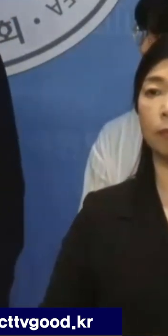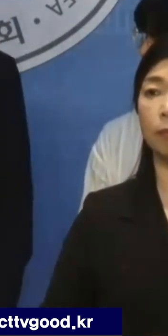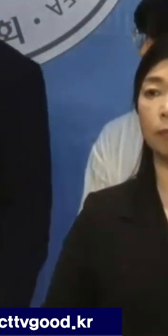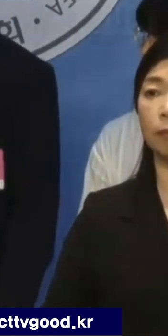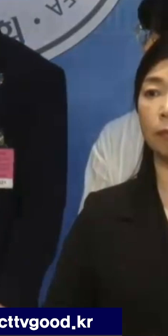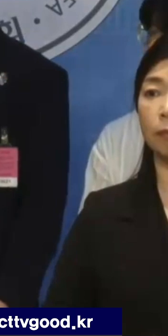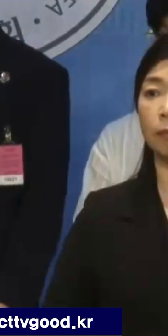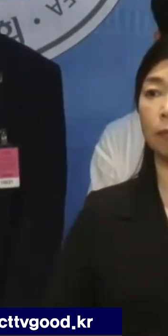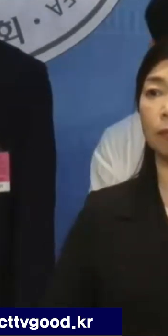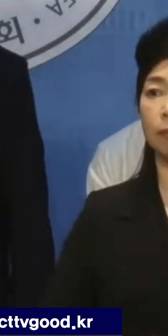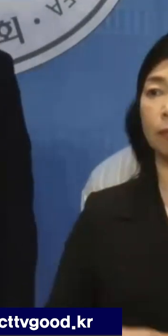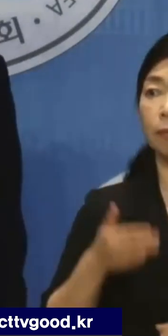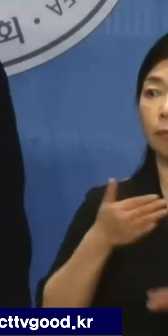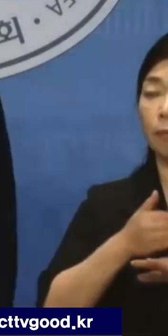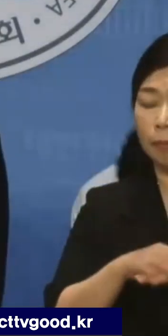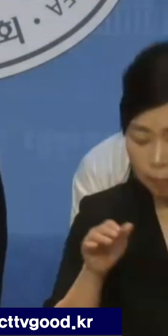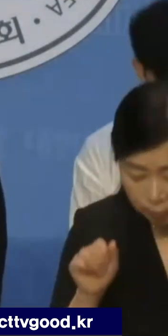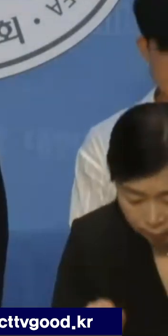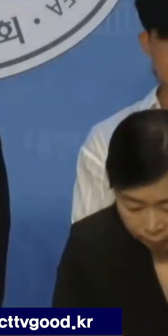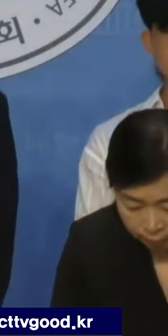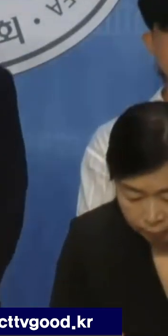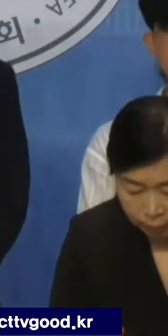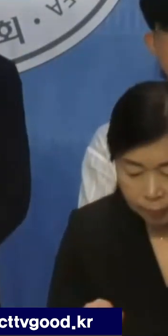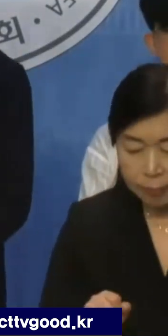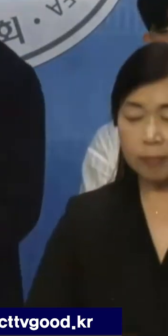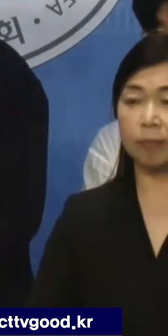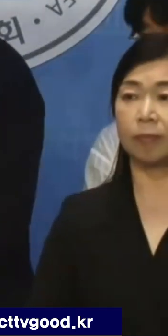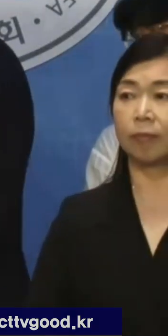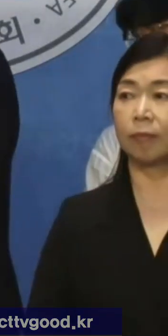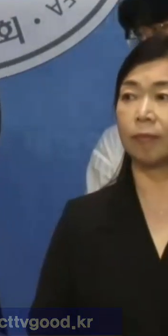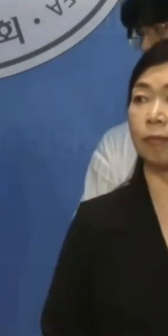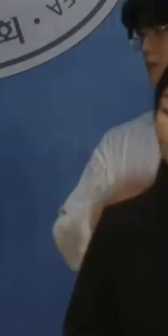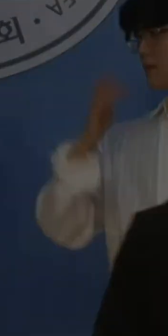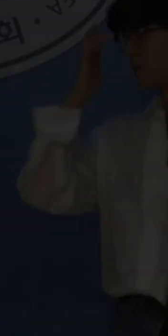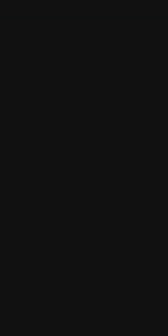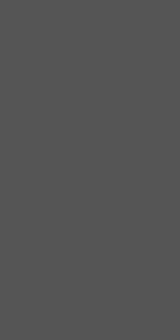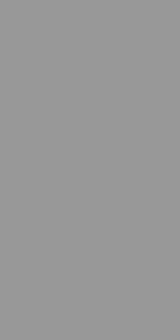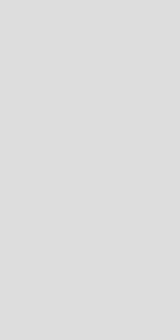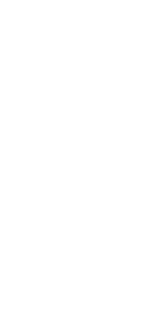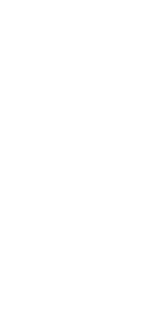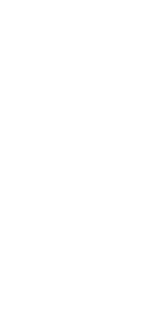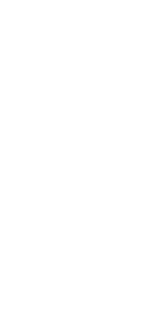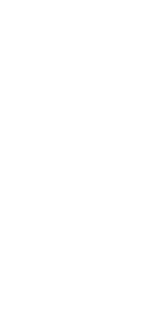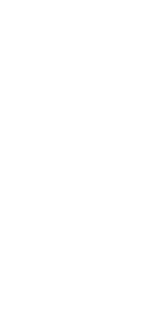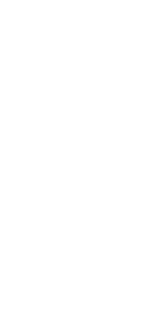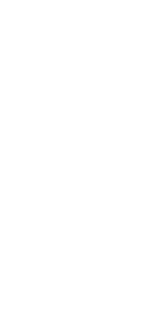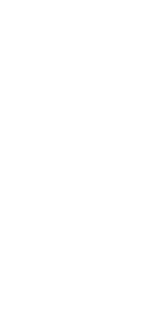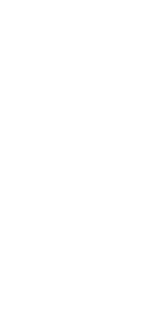감사합니다.